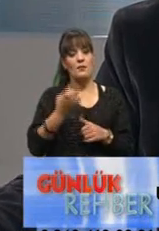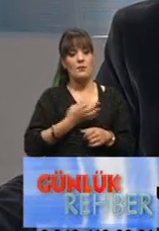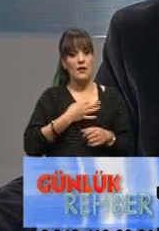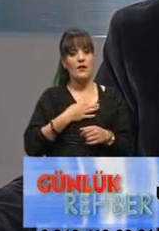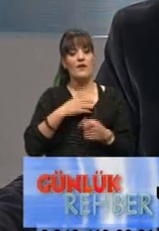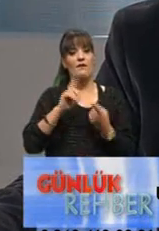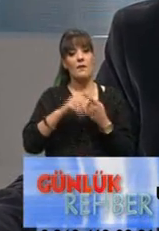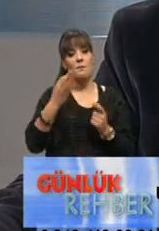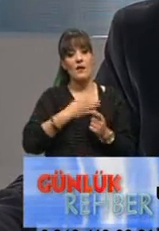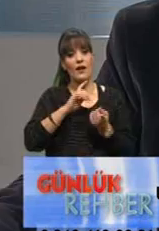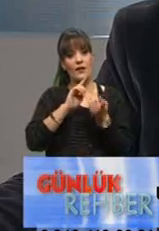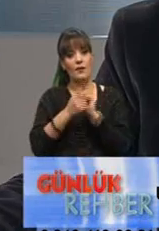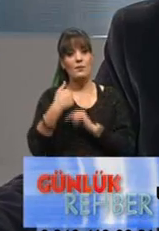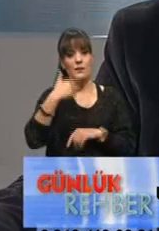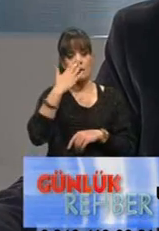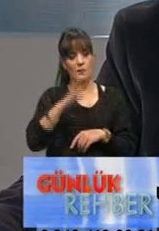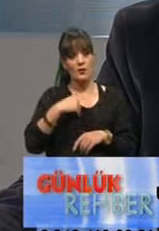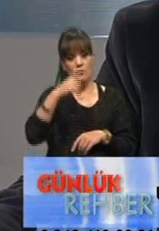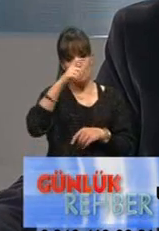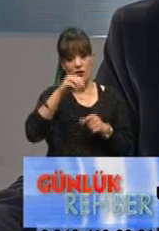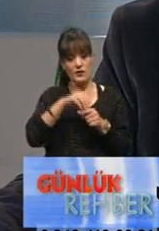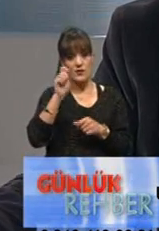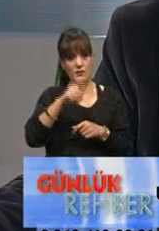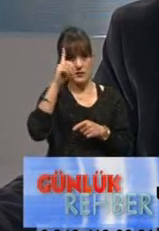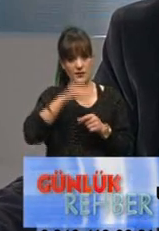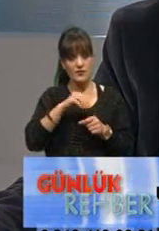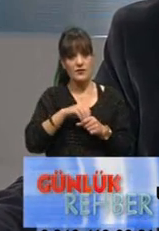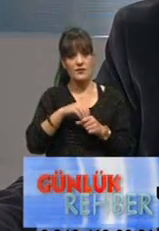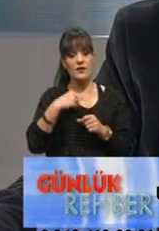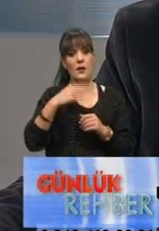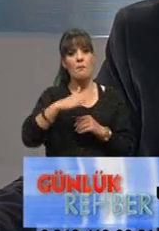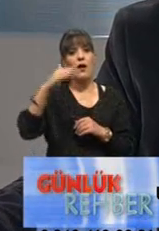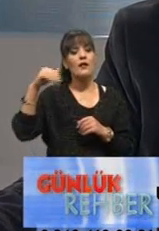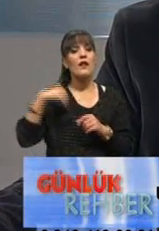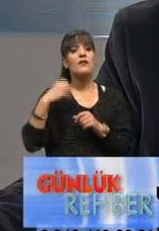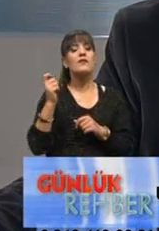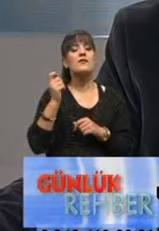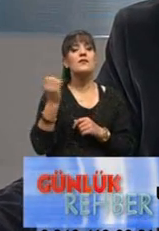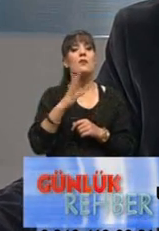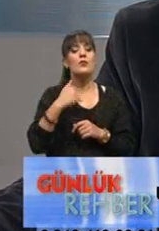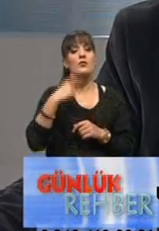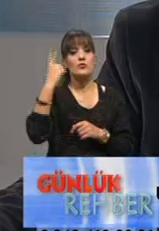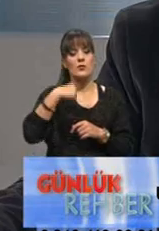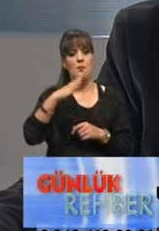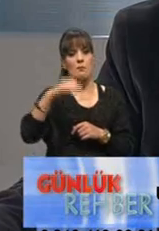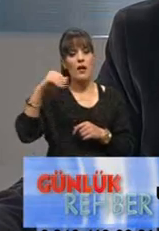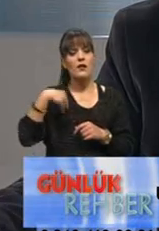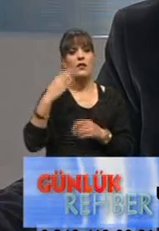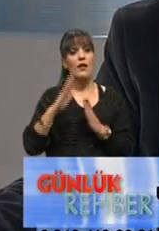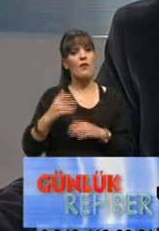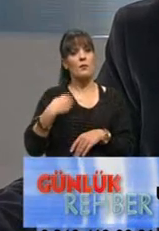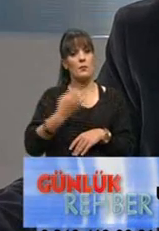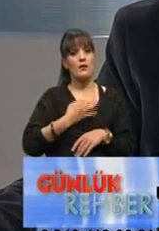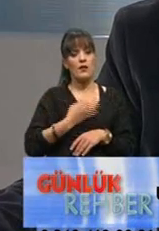madalya ve madalyalar bekliyoruz buradan ülkemizde yapıldığı için. Balkanları saymıyoruz çünkü Balkanlarda sürekli madalya alan bir